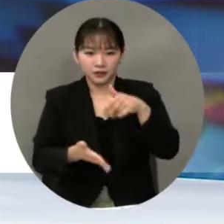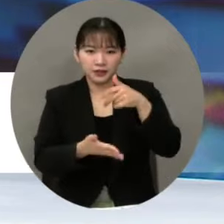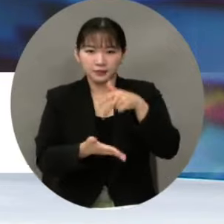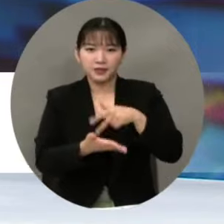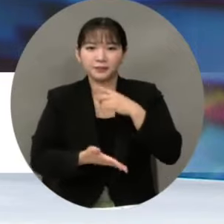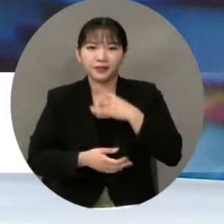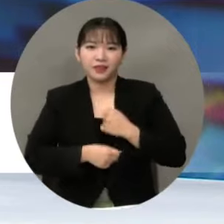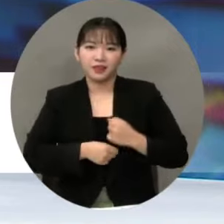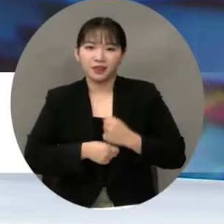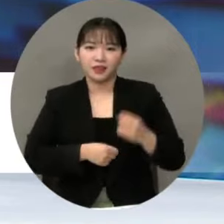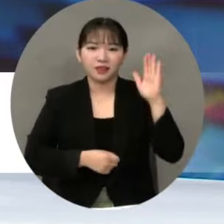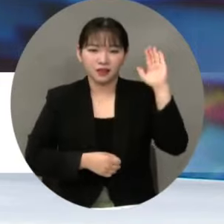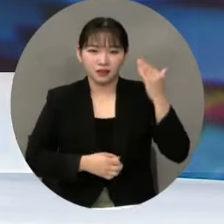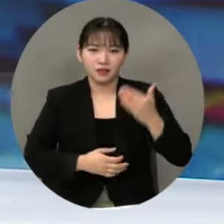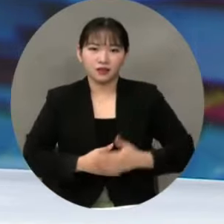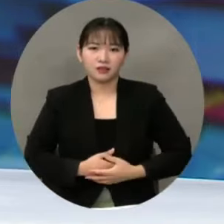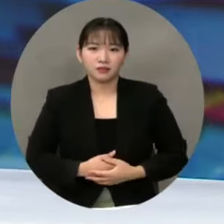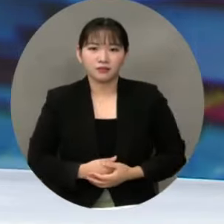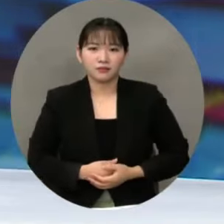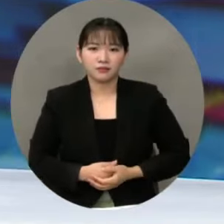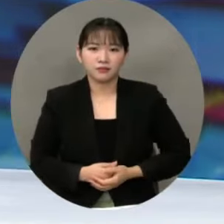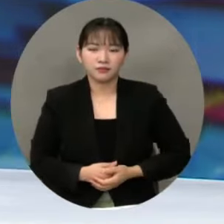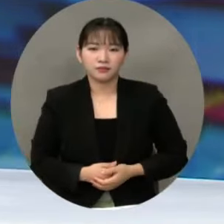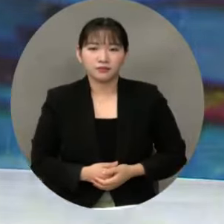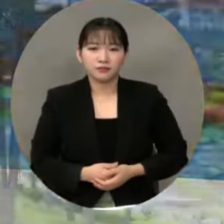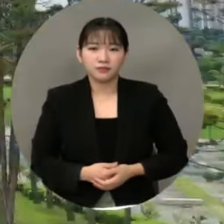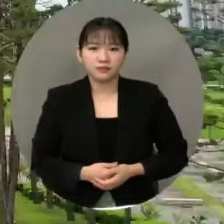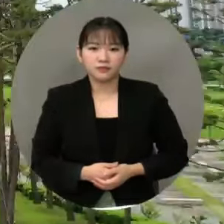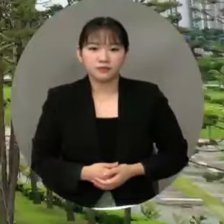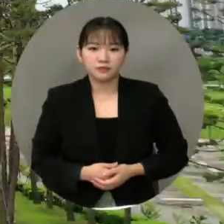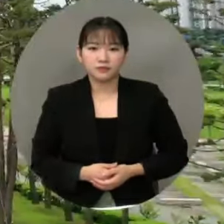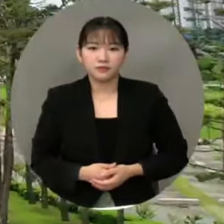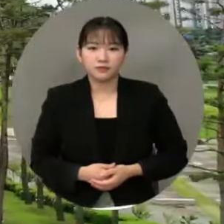입장만 난처하게 됐습니다. 김영훈 기자입니다.